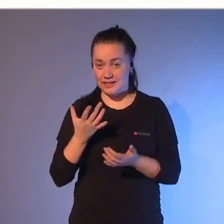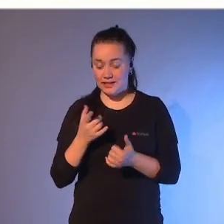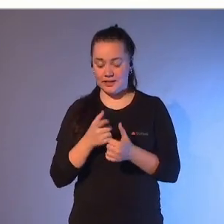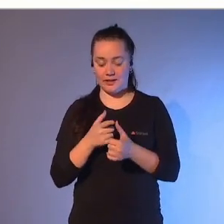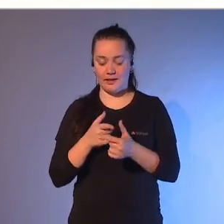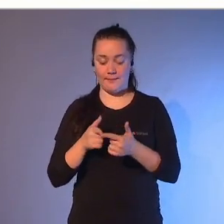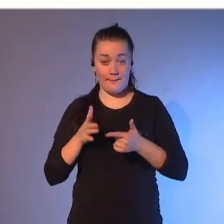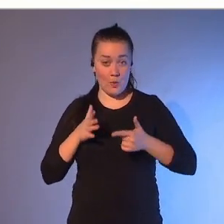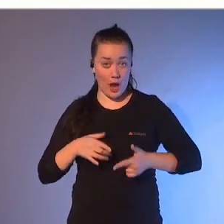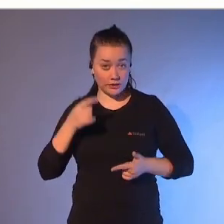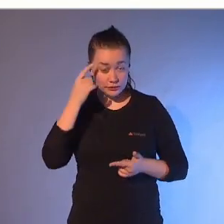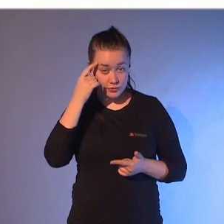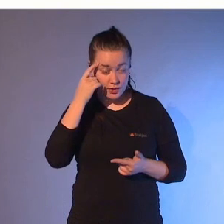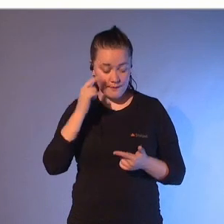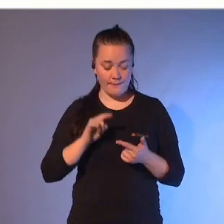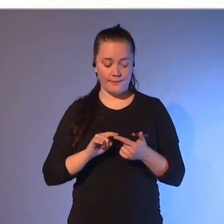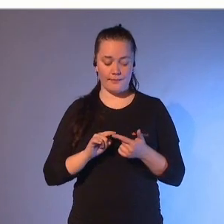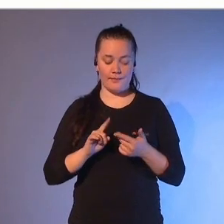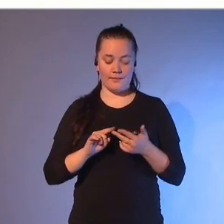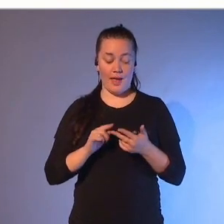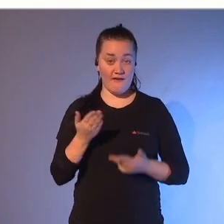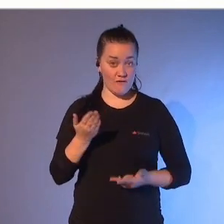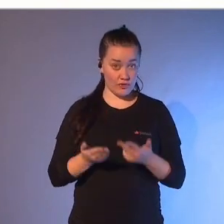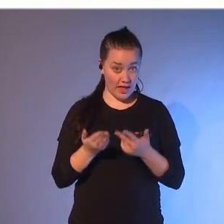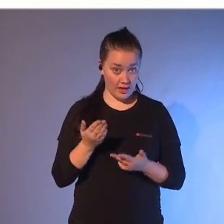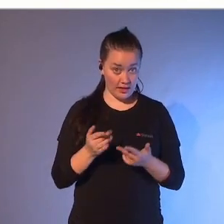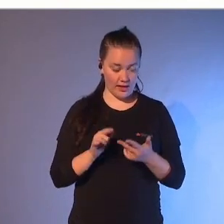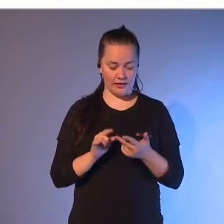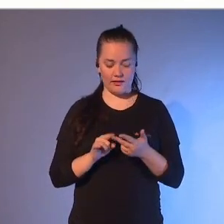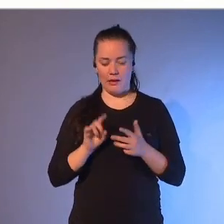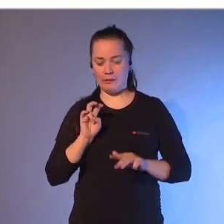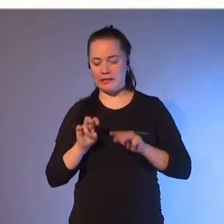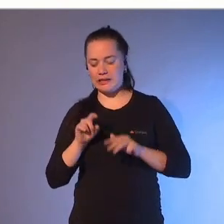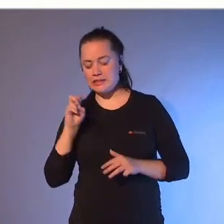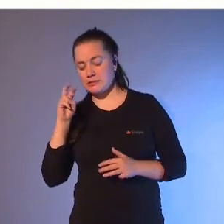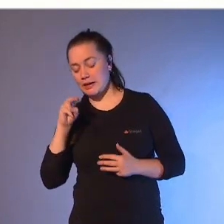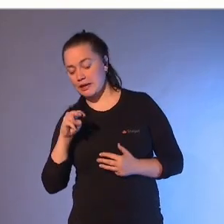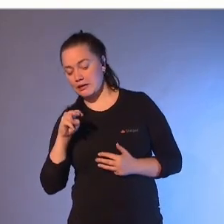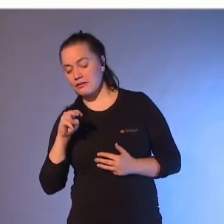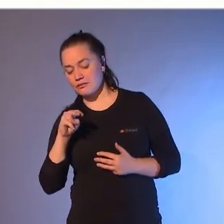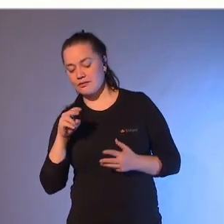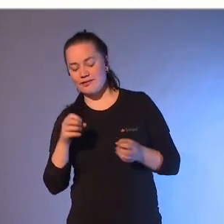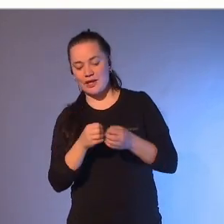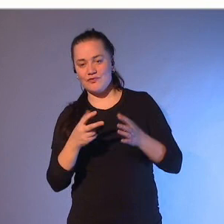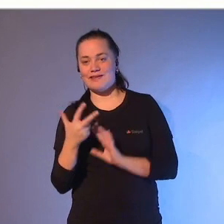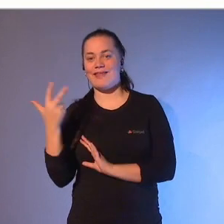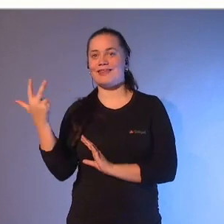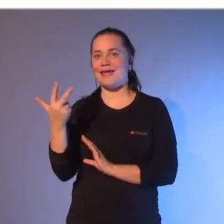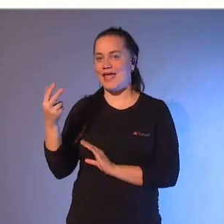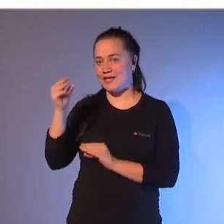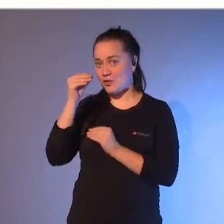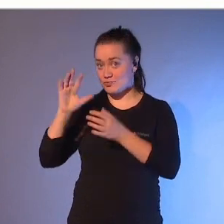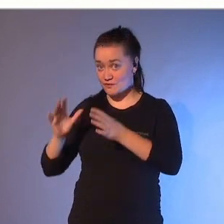med moralsk kunnskap, med vurderinger, kritisk blikk, så utvikles det en tredje kunnskapsform